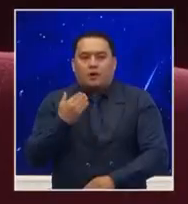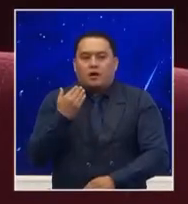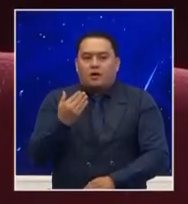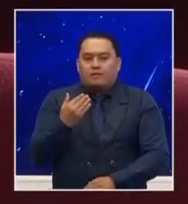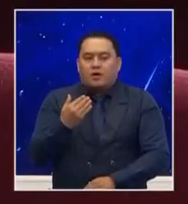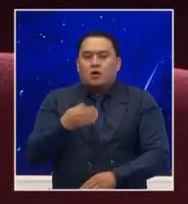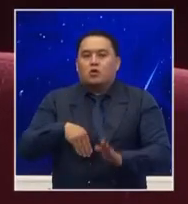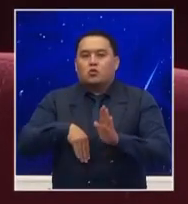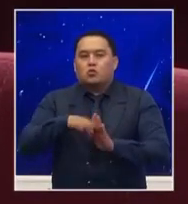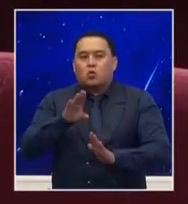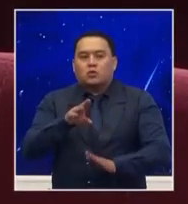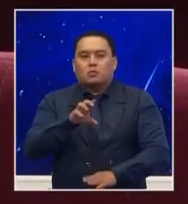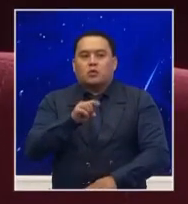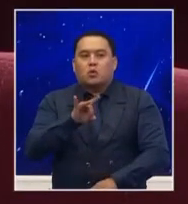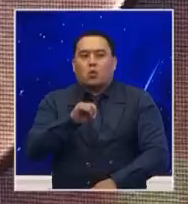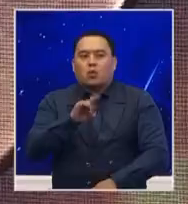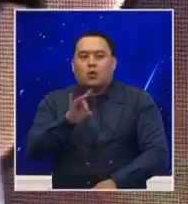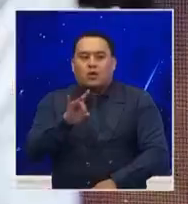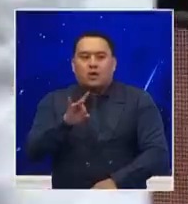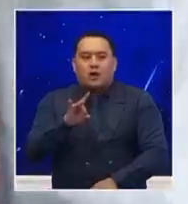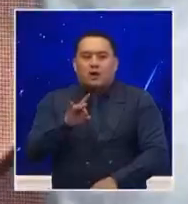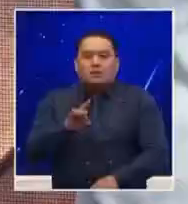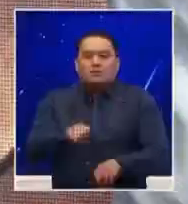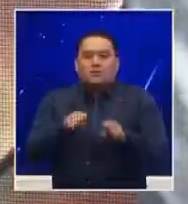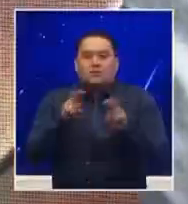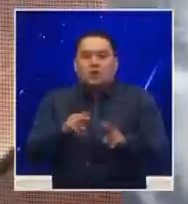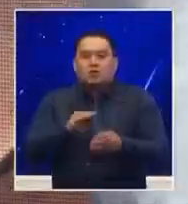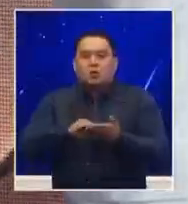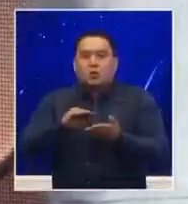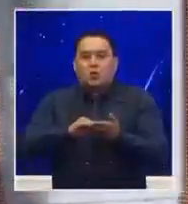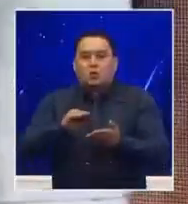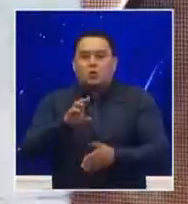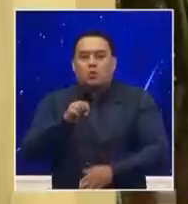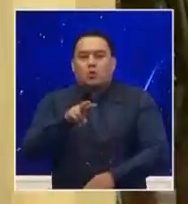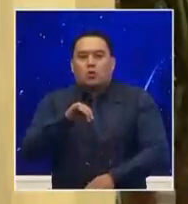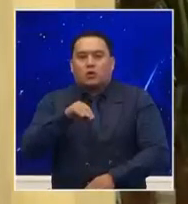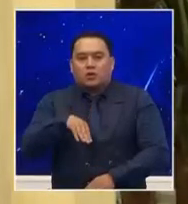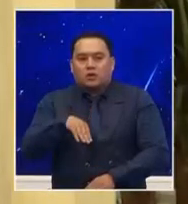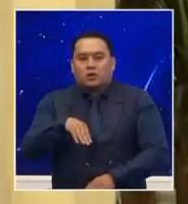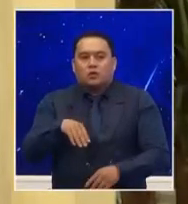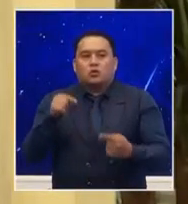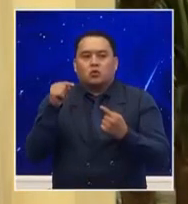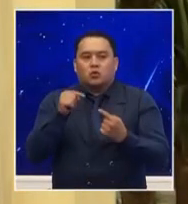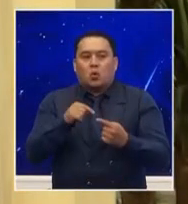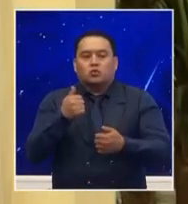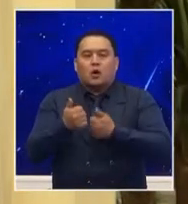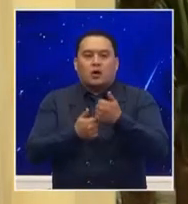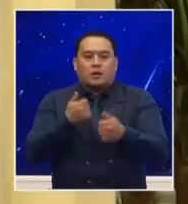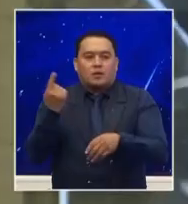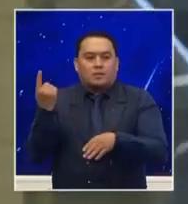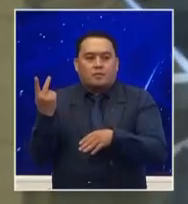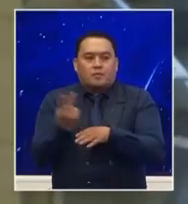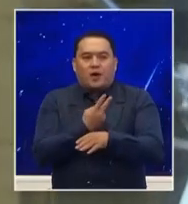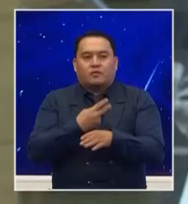жылдың үздік блогері, телеарна сайтының бес аспап маманы, журналист Мұхит Тоқтасын. Ол дәл осы байқауда екінші